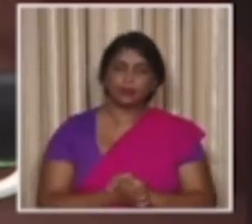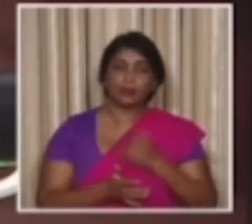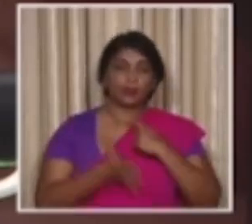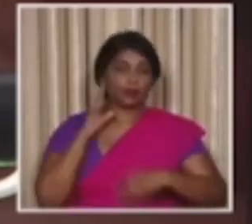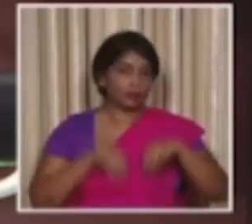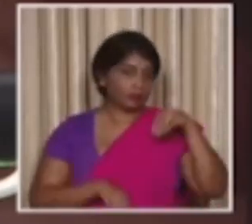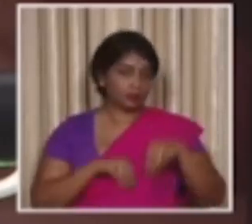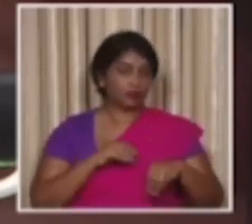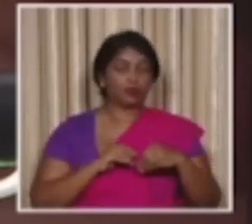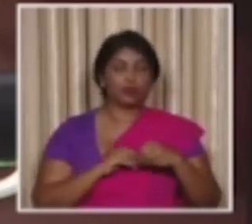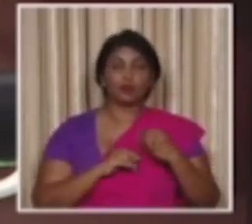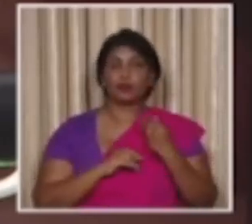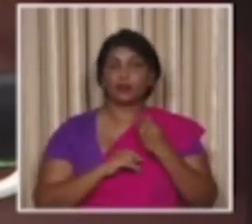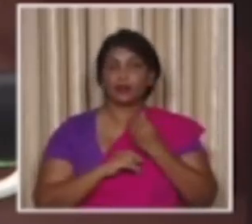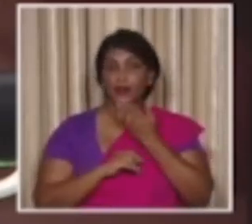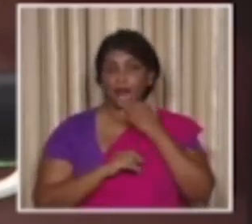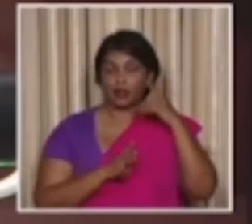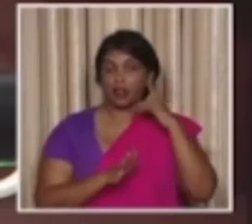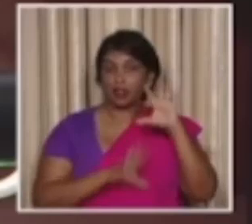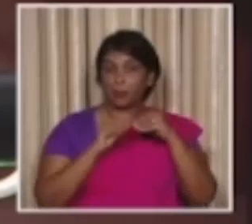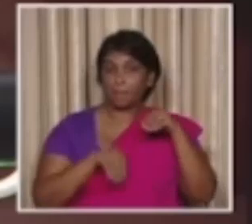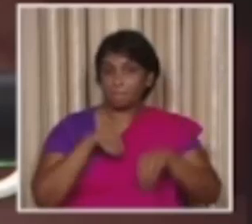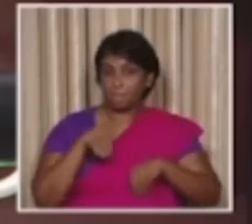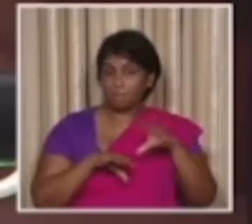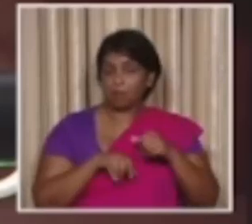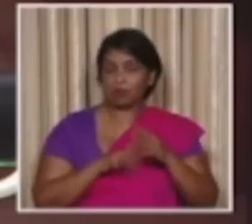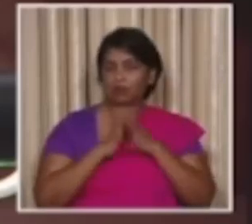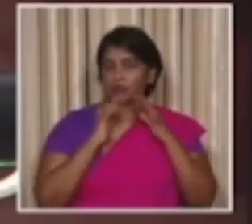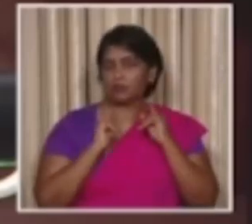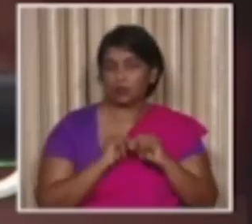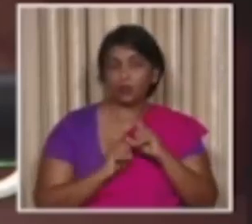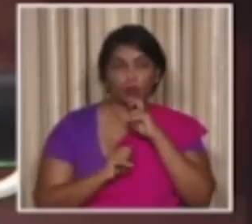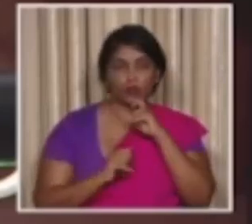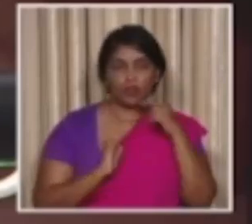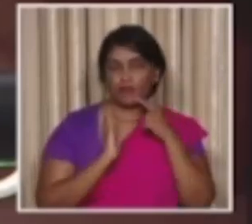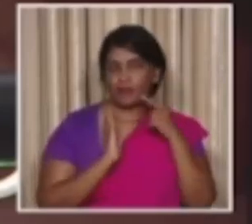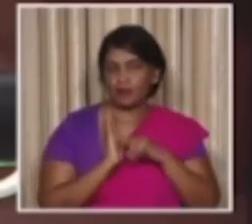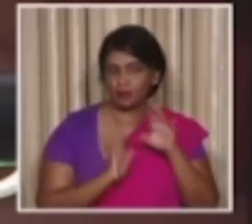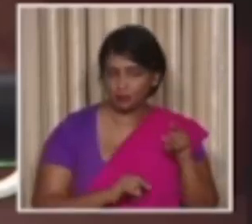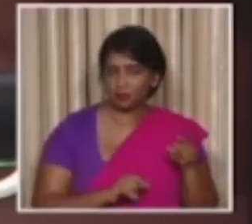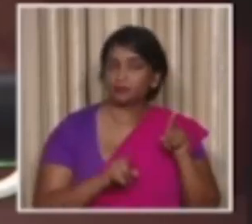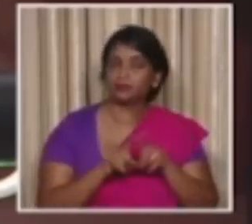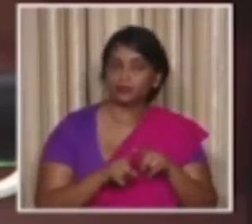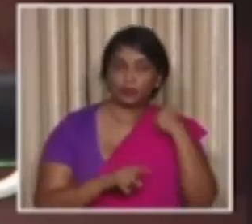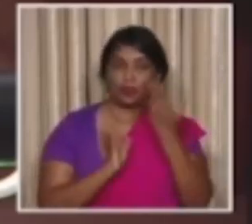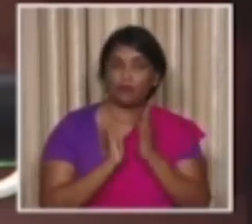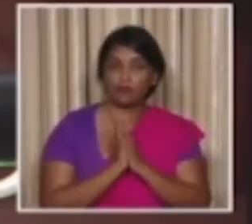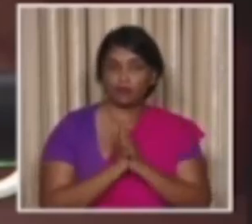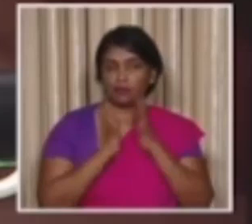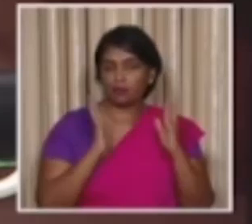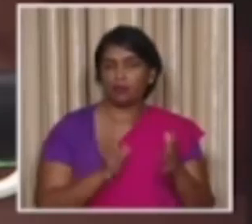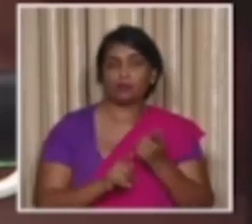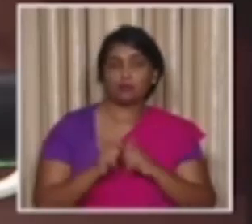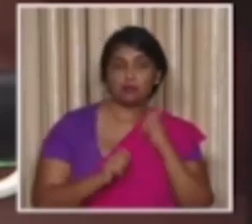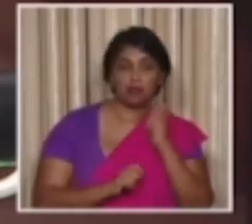මැතිවර්ණ වලදී එක්සත් ජනපදයේ මැතිවර්ණ වලදී මේ දත්ත පාවිච්චි කිරීම පිළිබඳ විශාල චෝදනාවන් අධිකරණ විභාගයේ ලක් වෙමින් තිබුණා. ඒ වගේම Facebook ආයතන විශාල දඩයක් නියම